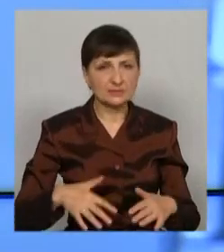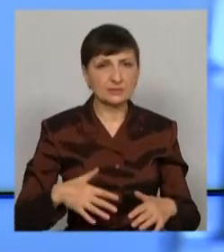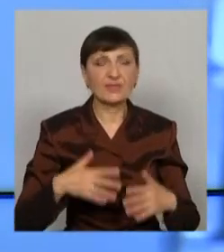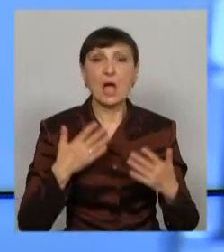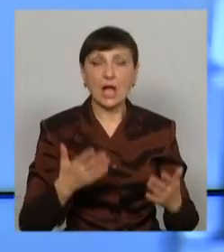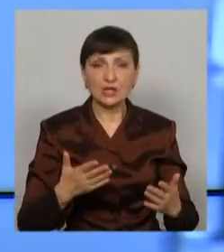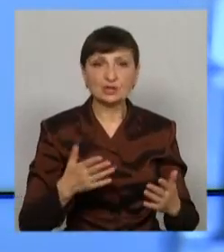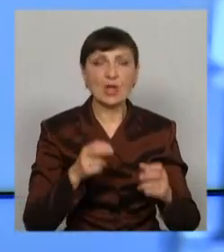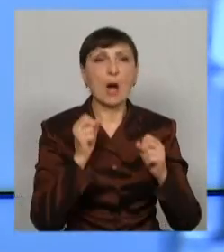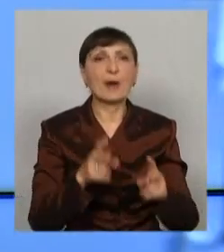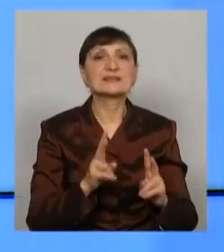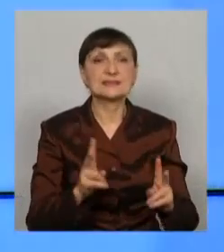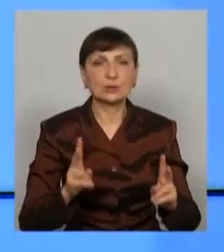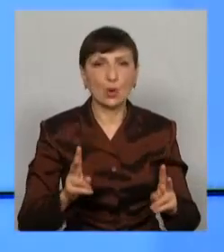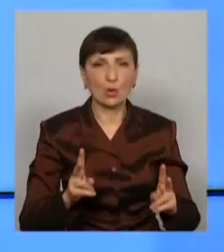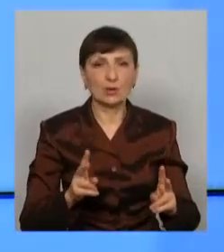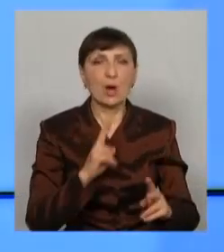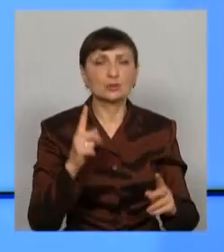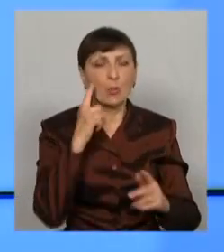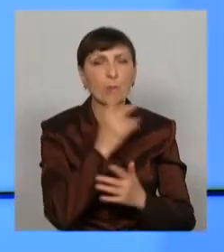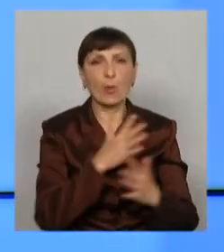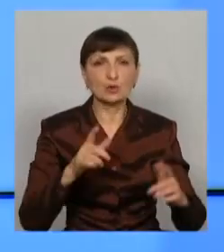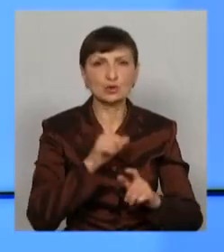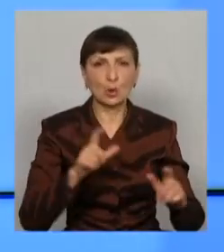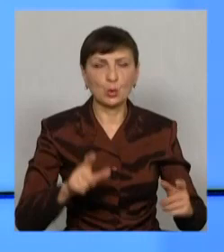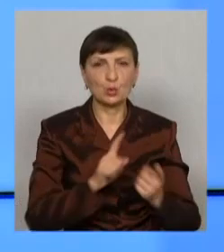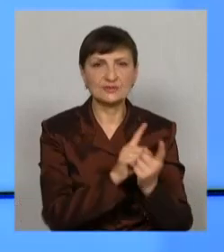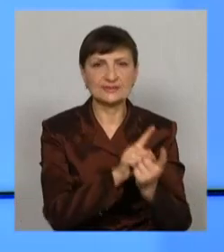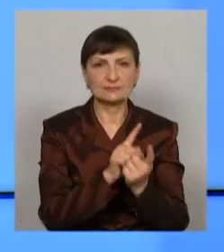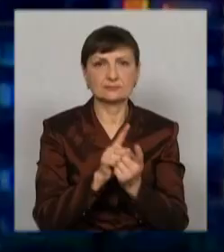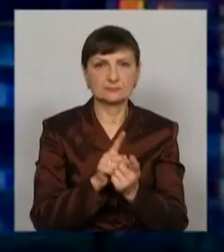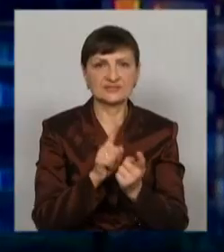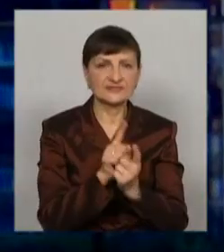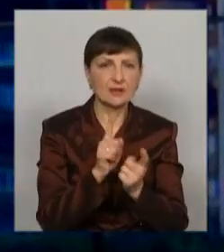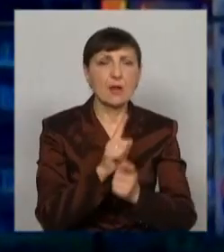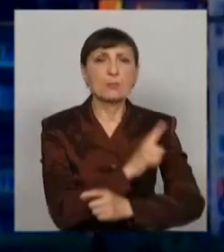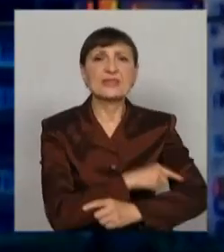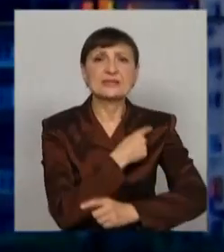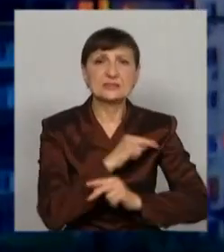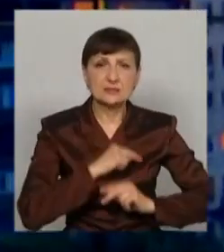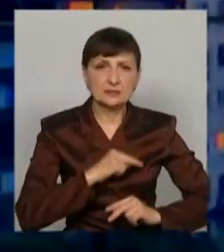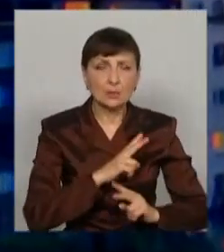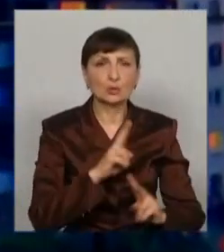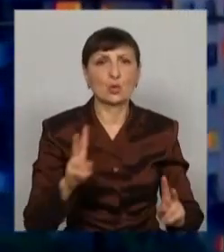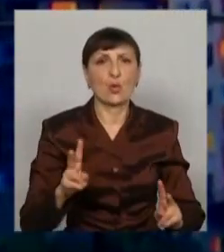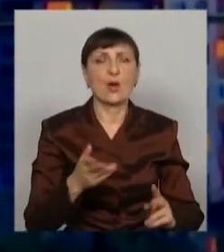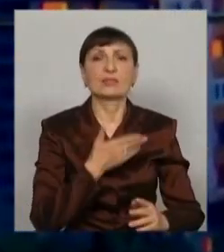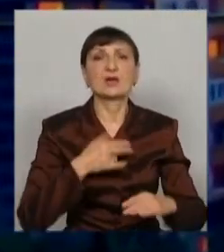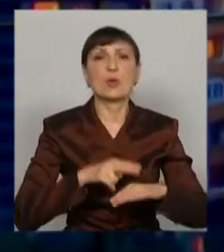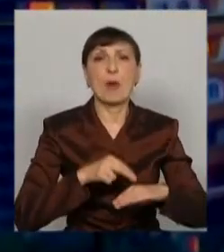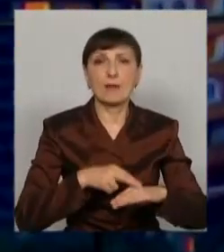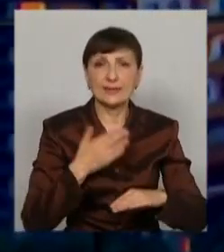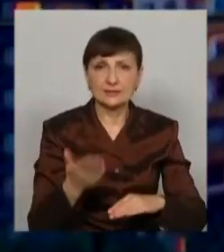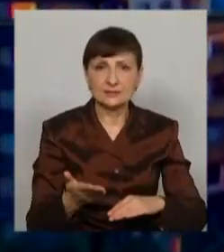же, в зоне риска те, кто больше контактирует с населением. Это медицинские сотрудники, это наша полиция,